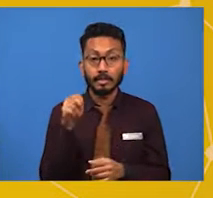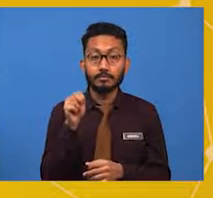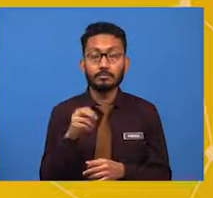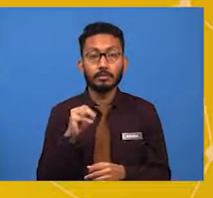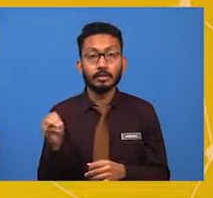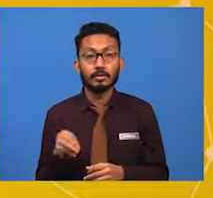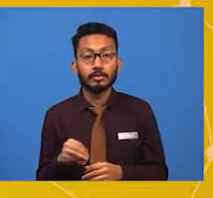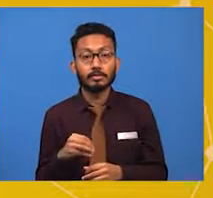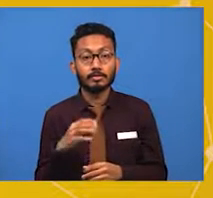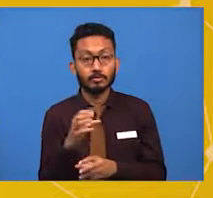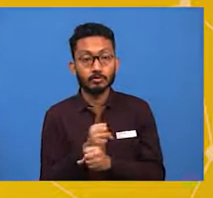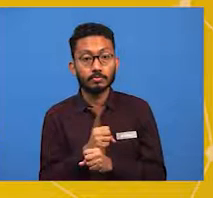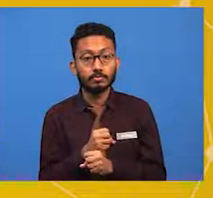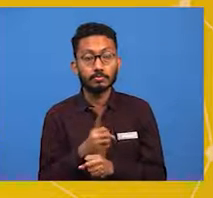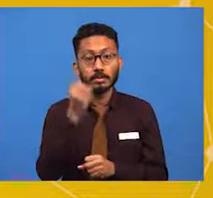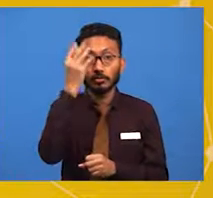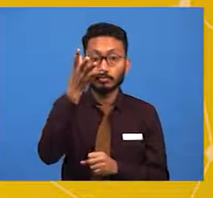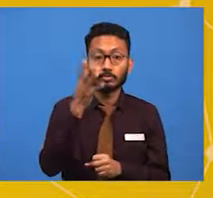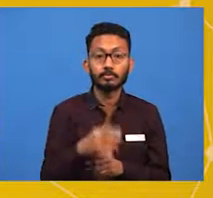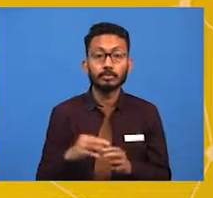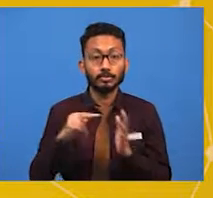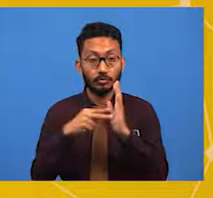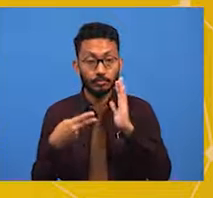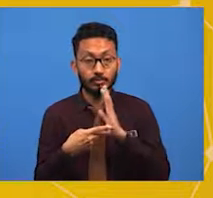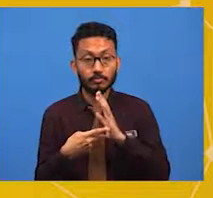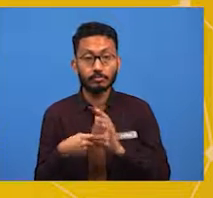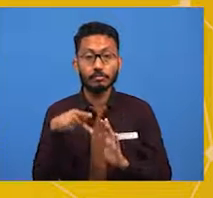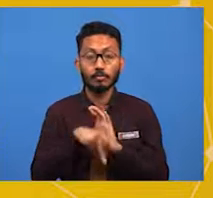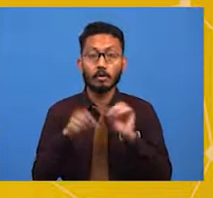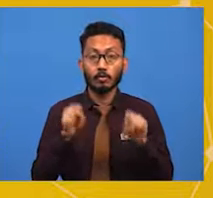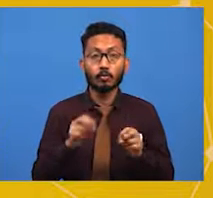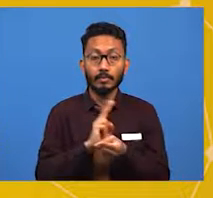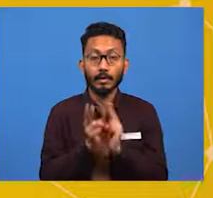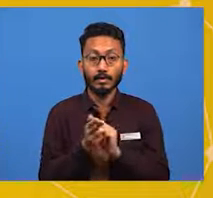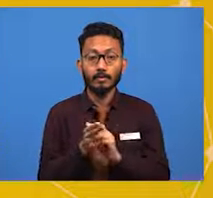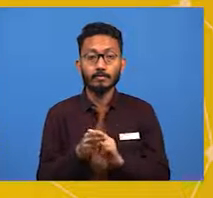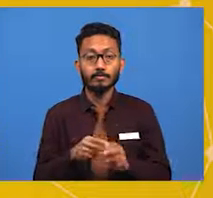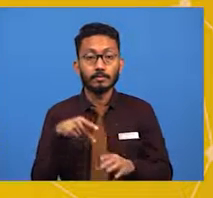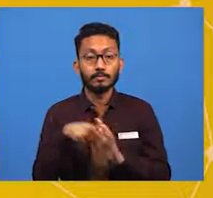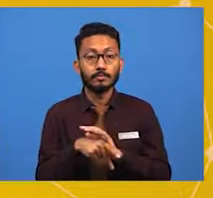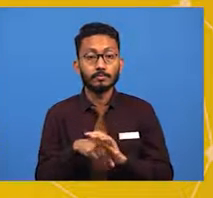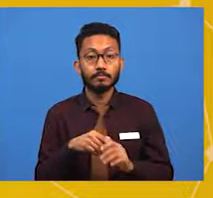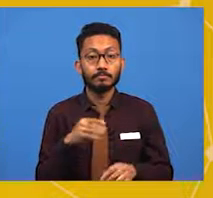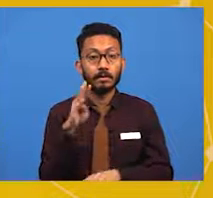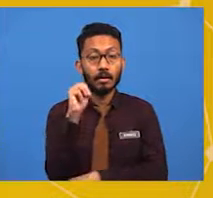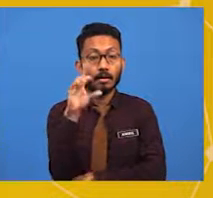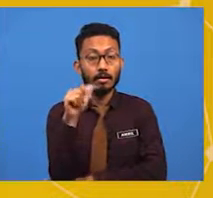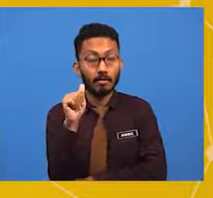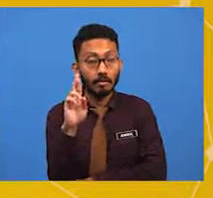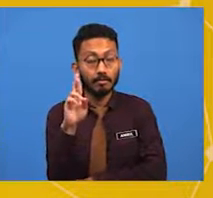1. Menyatakan maksud pemboleh ubah dan pemanat. 2.